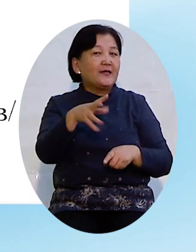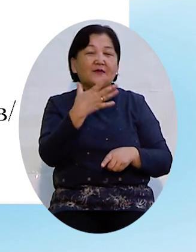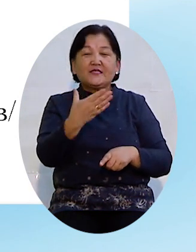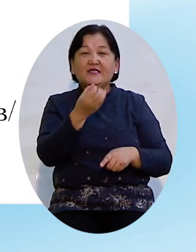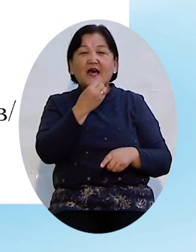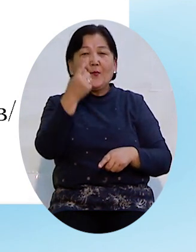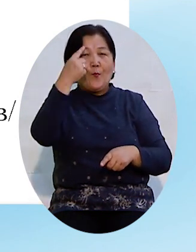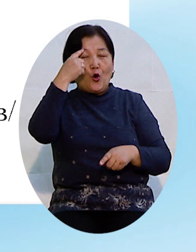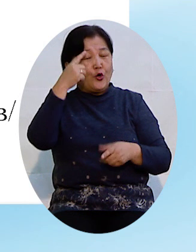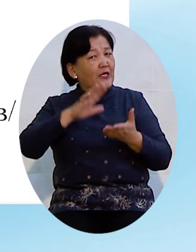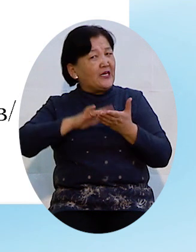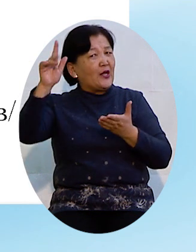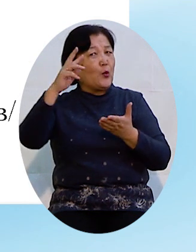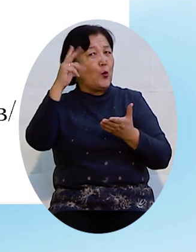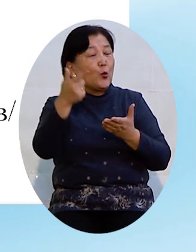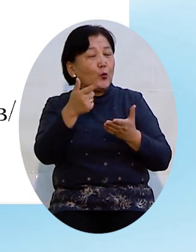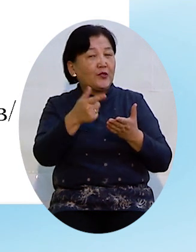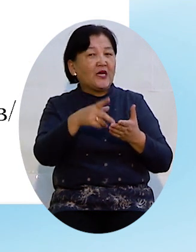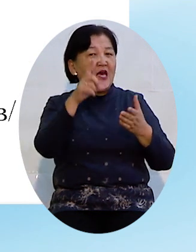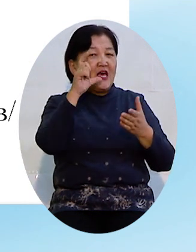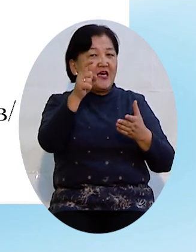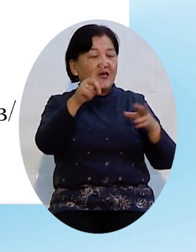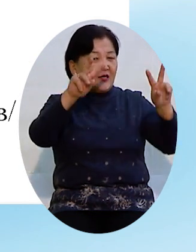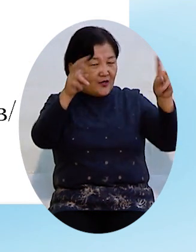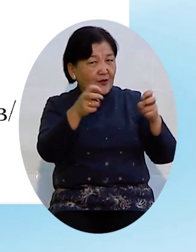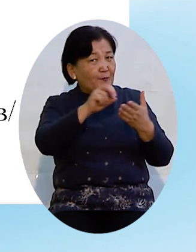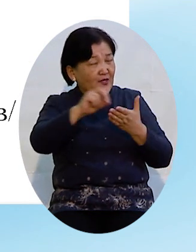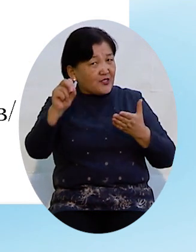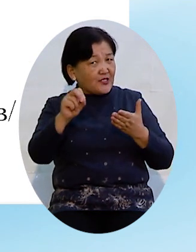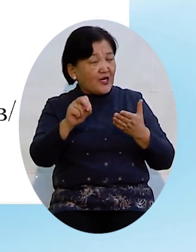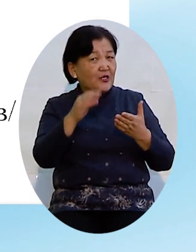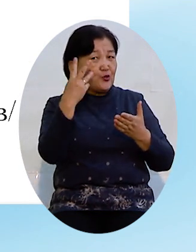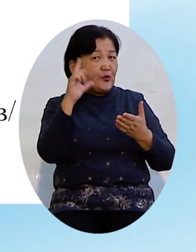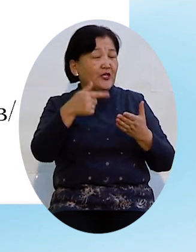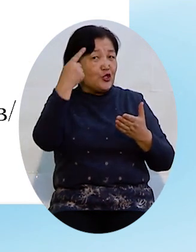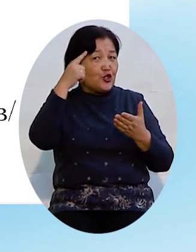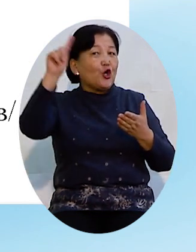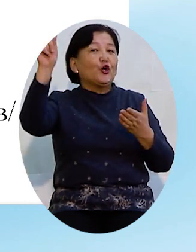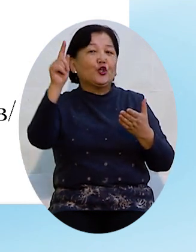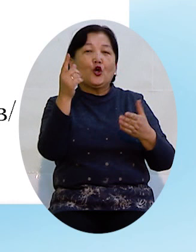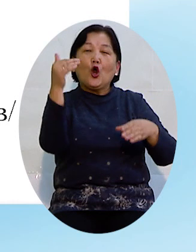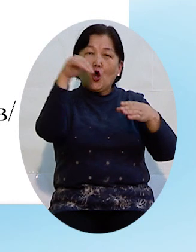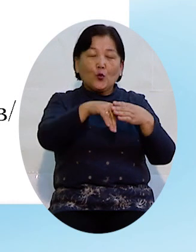баялаг хилцэн сангаас их цохоохтоо, шүлэг цохоохтоо хэрэглэж болох нь вэ шүү.